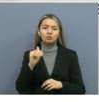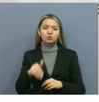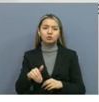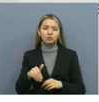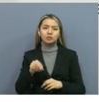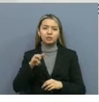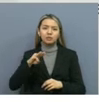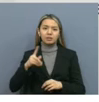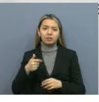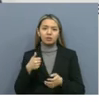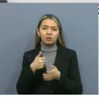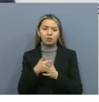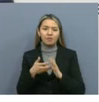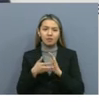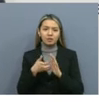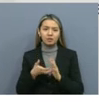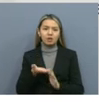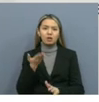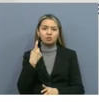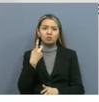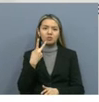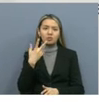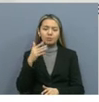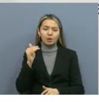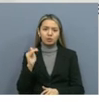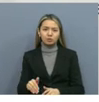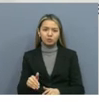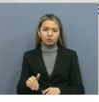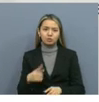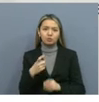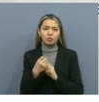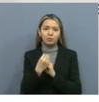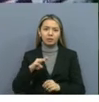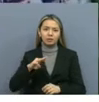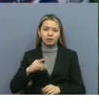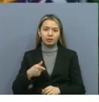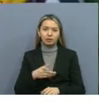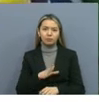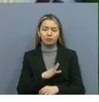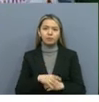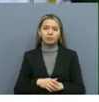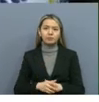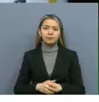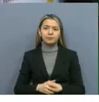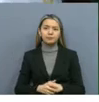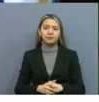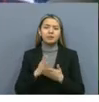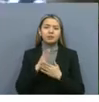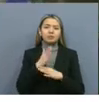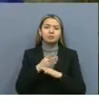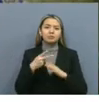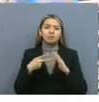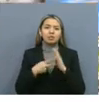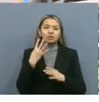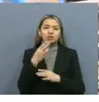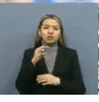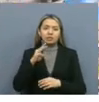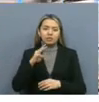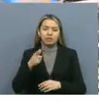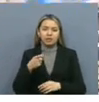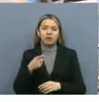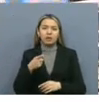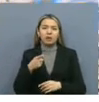143636 теңгеге жетіп отыр. Бұрынағы жылы 125115 теңге болатын. Алайда нан бағасы 4 теңгеге, 18 теңгеге,